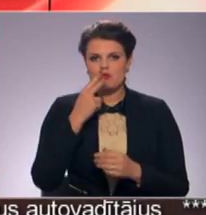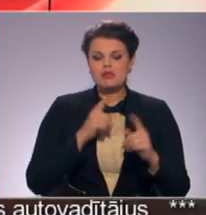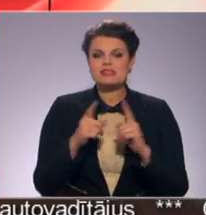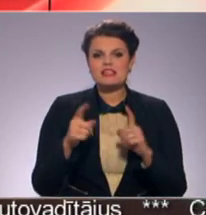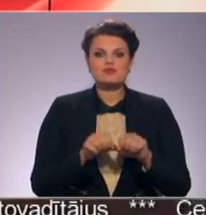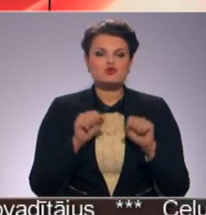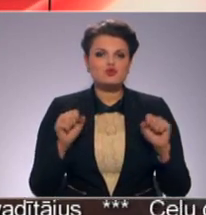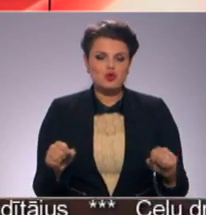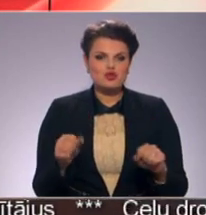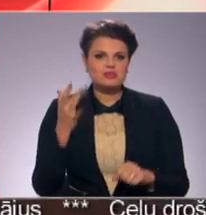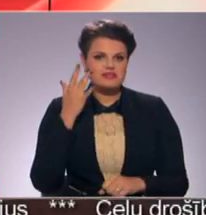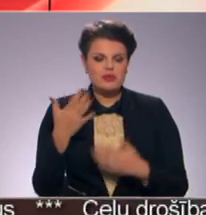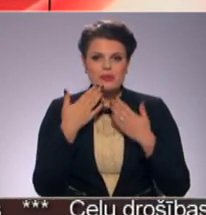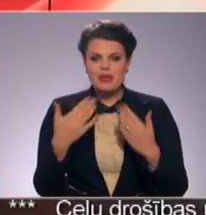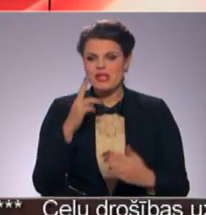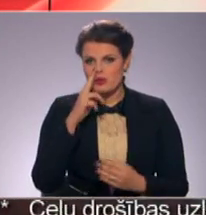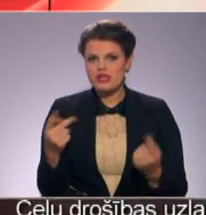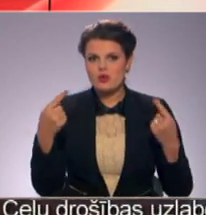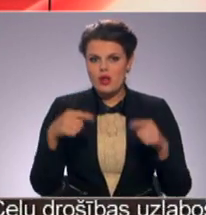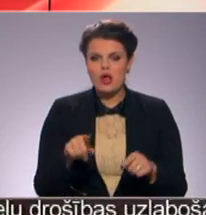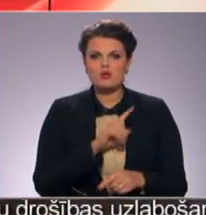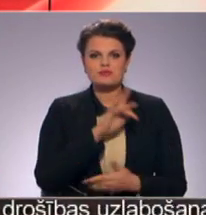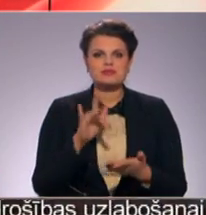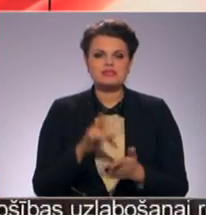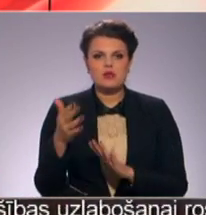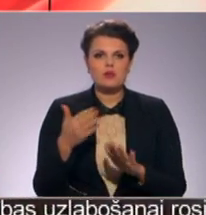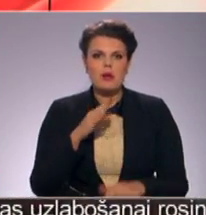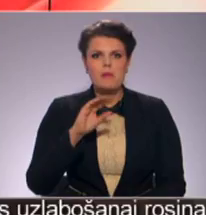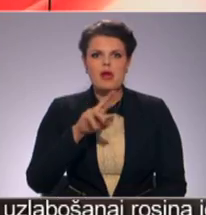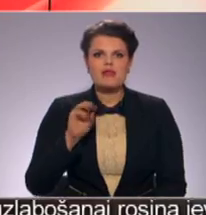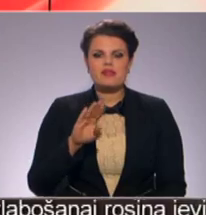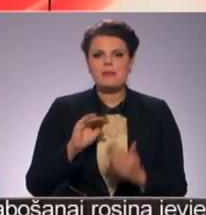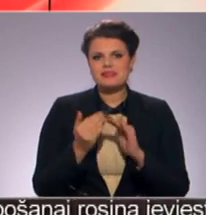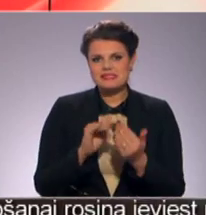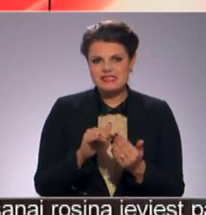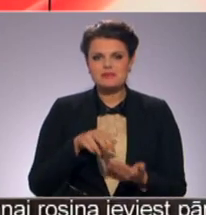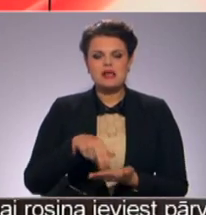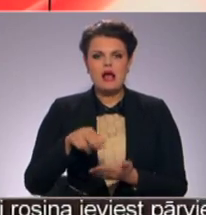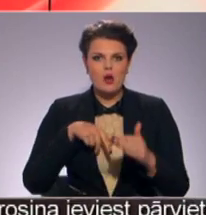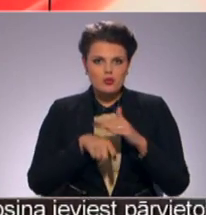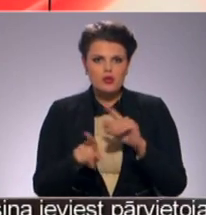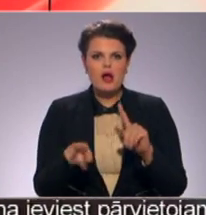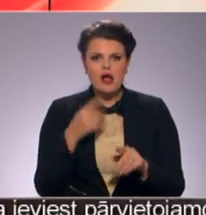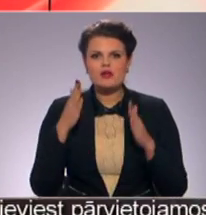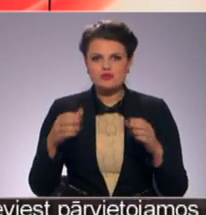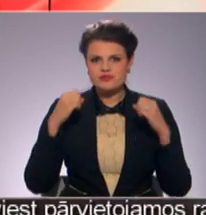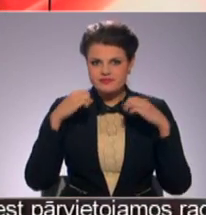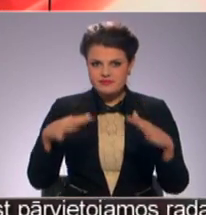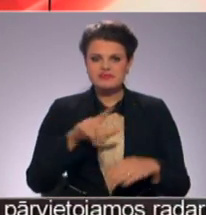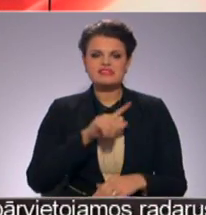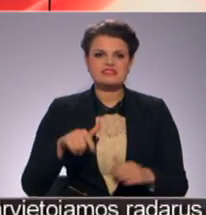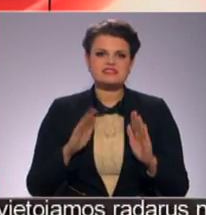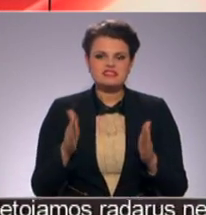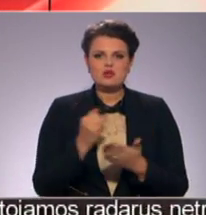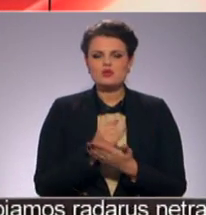No satiksmes drošības viedokļa pēdējo nedēļu laikā uzmanības centrā nokļuvis Medemciems. Medemciem gājēju tunelī atkal būs gaisma. Latvijas